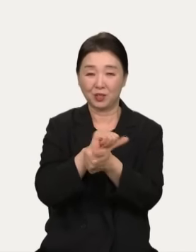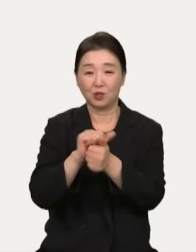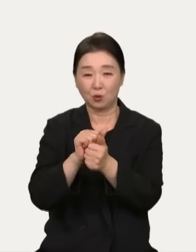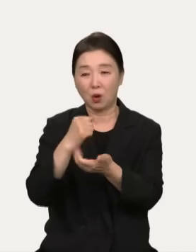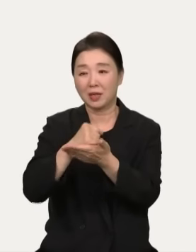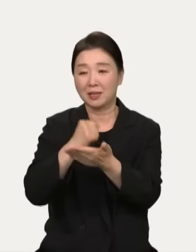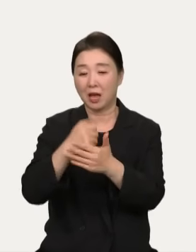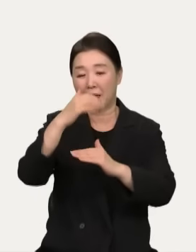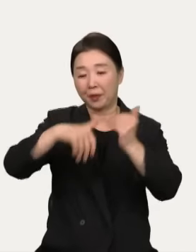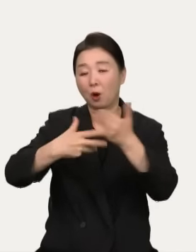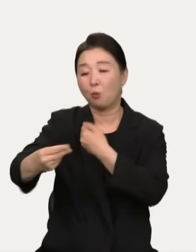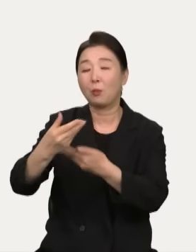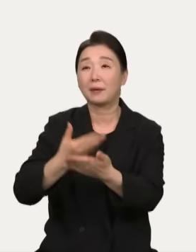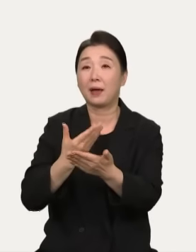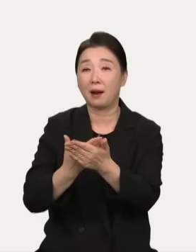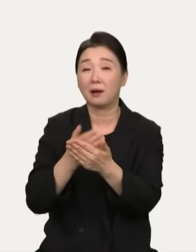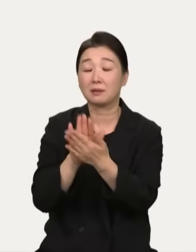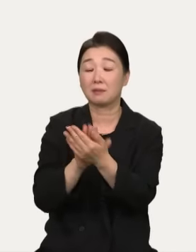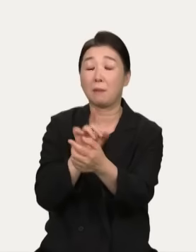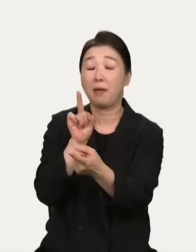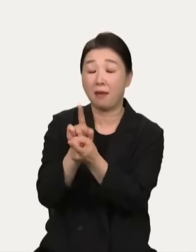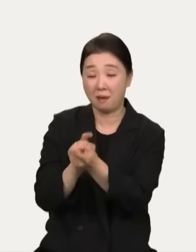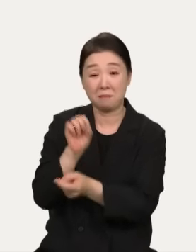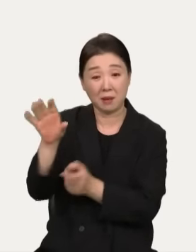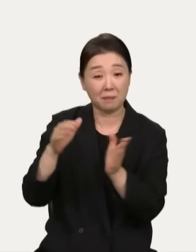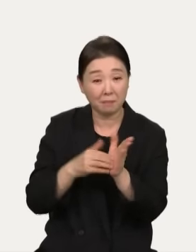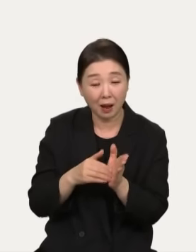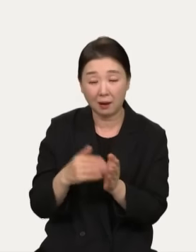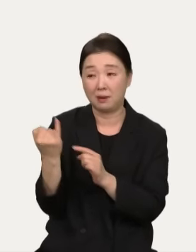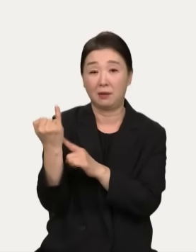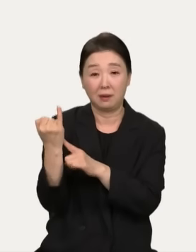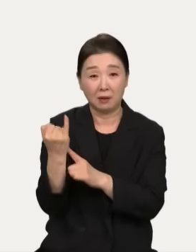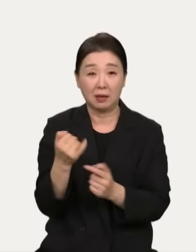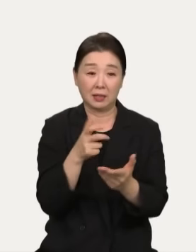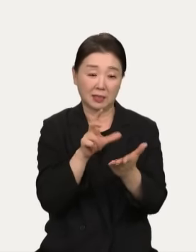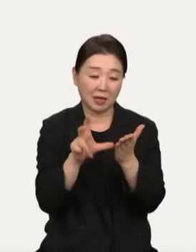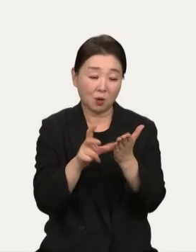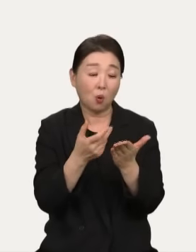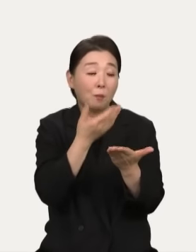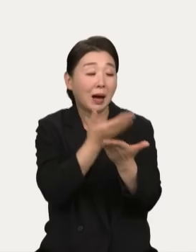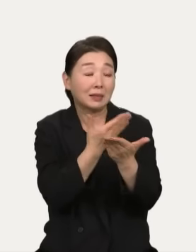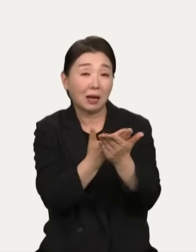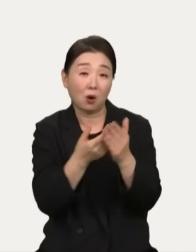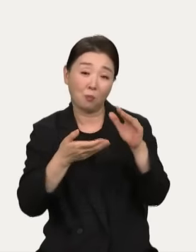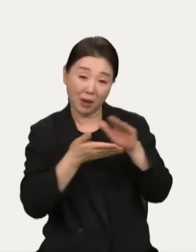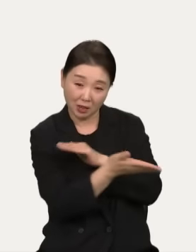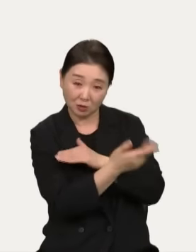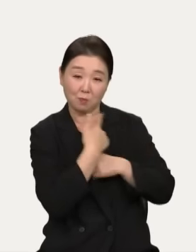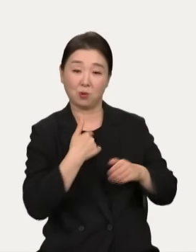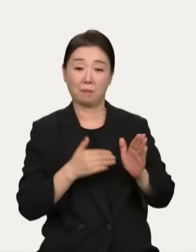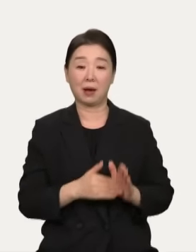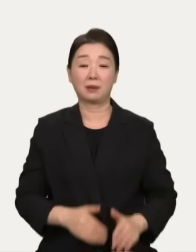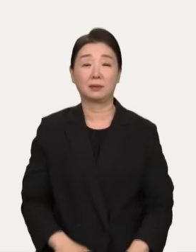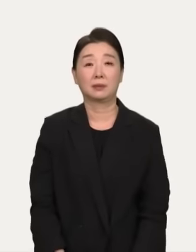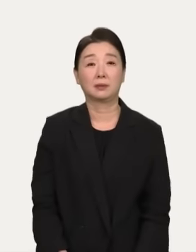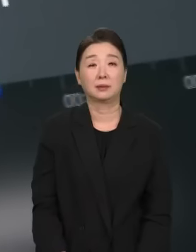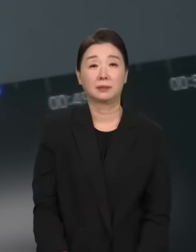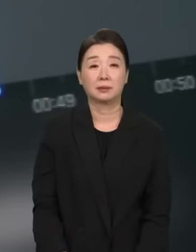달라고 해 직접 해야 한다고 말해줬다 그나 김건희 여사가 자료를 봐달라며 팩스로 보내줬다고